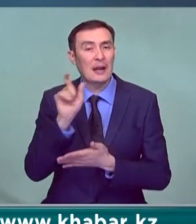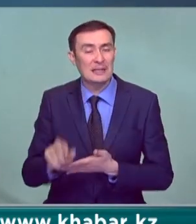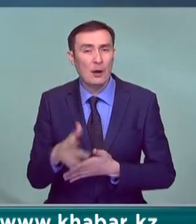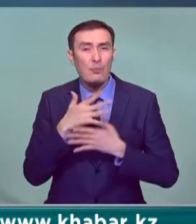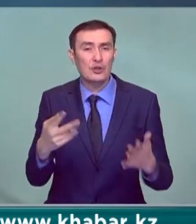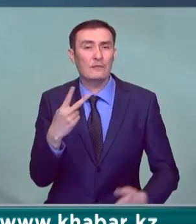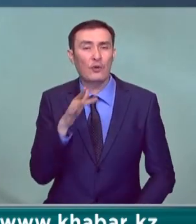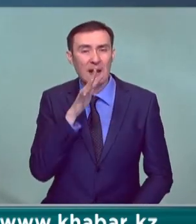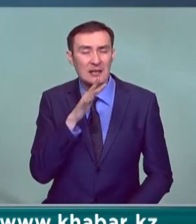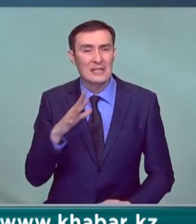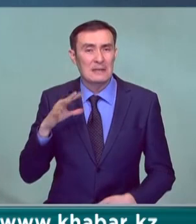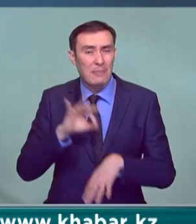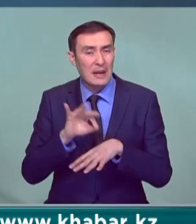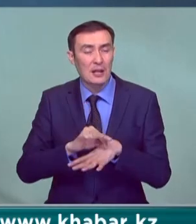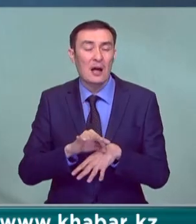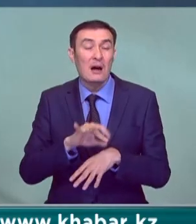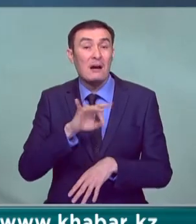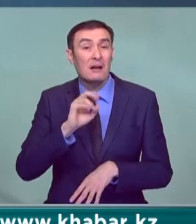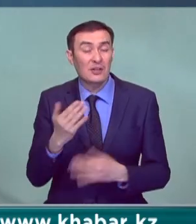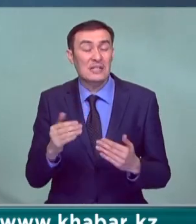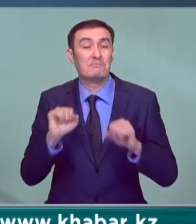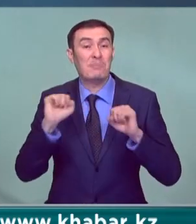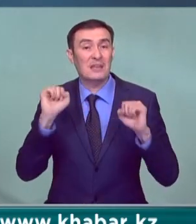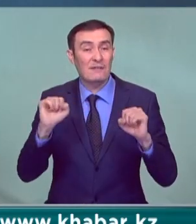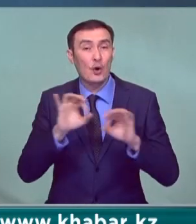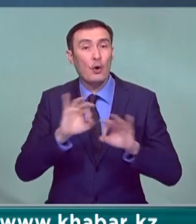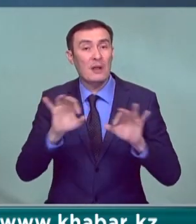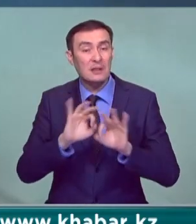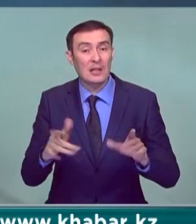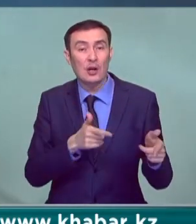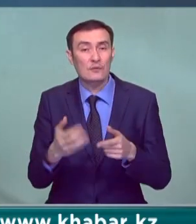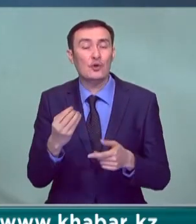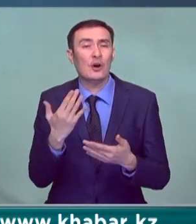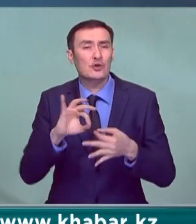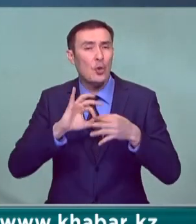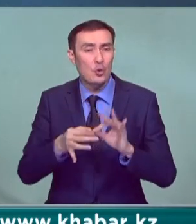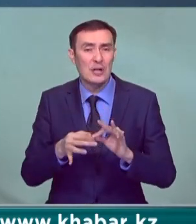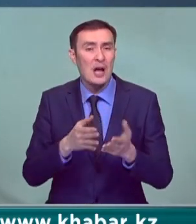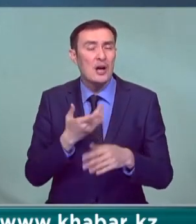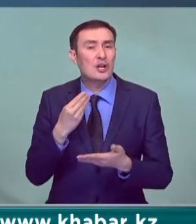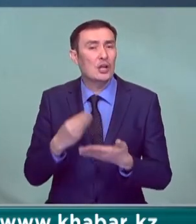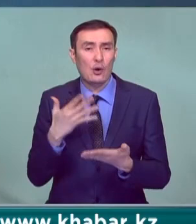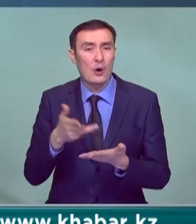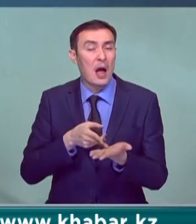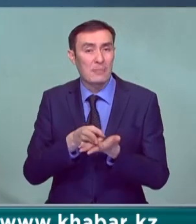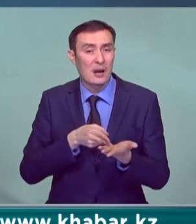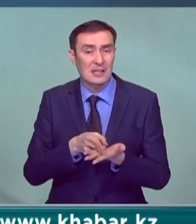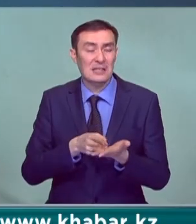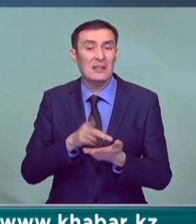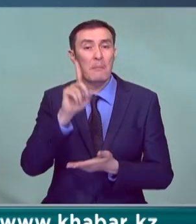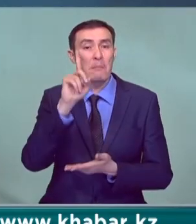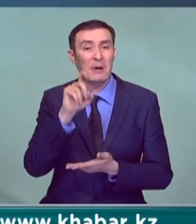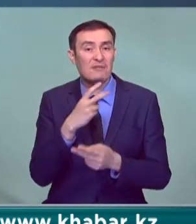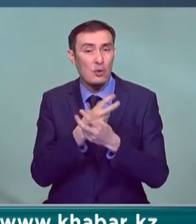больше двух лет борется с онкологией сейчас спортивный комментатор готовиться к еще одной сложной и очень дорогостоящей операции на